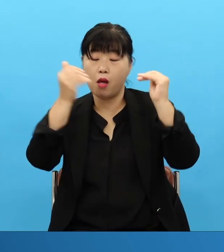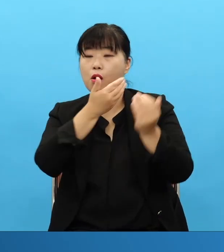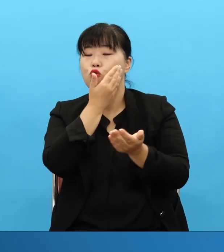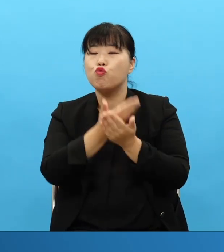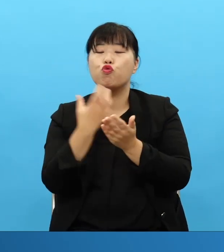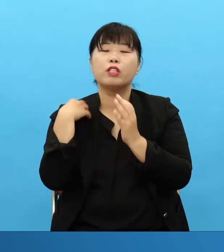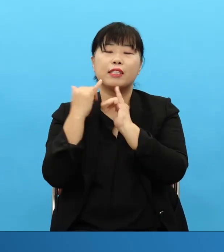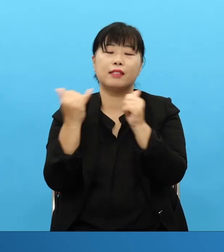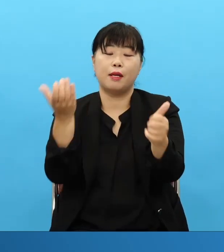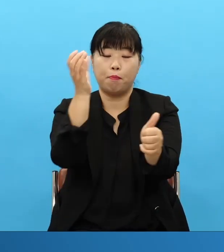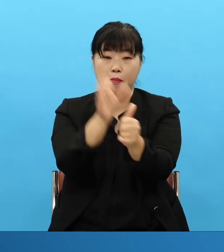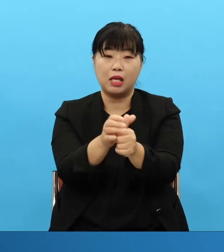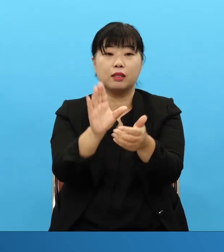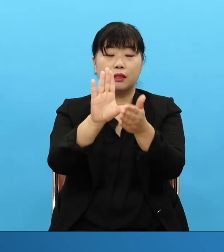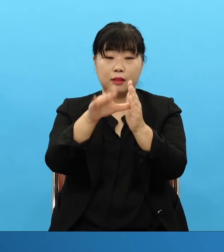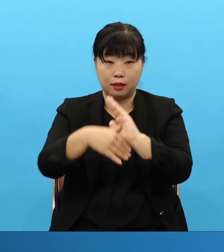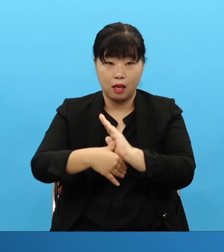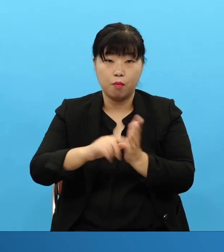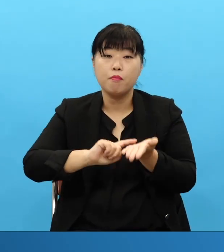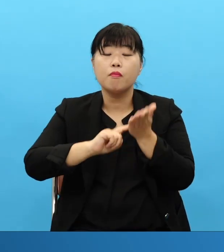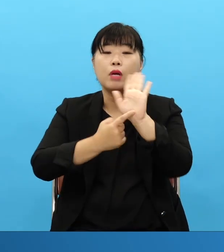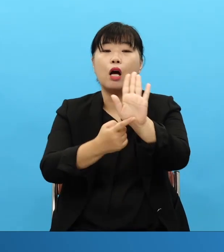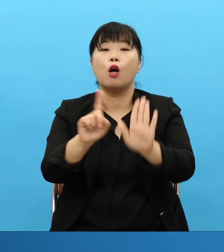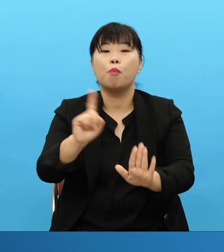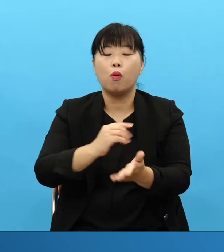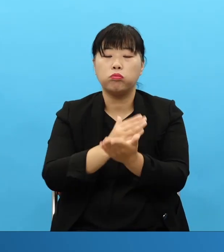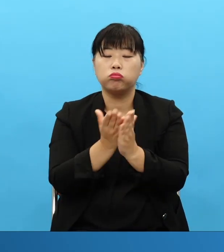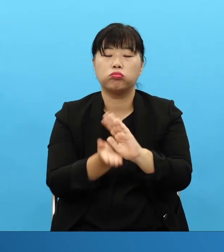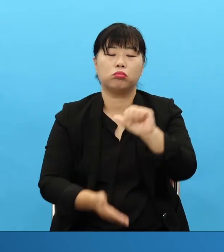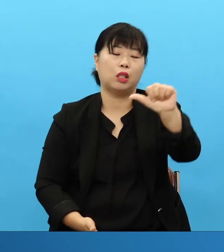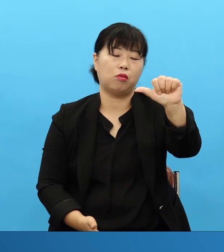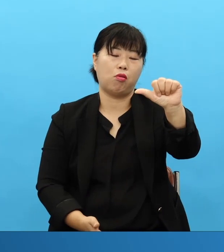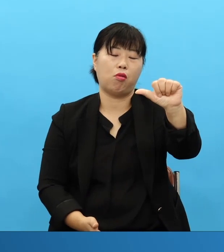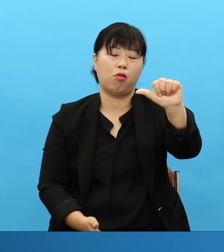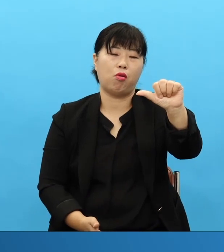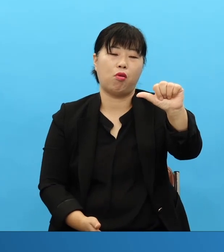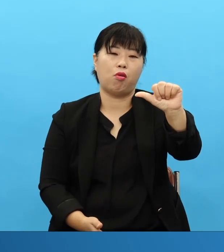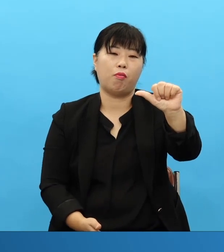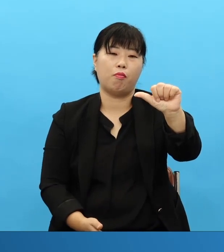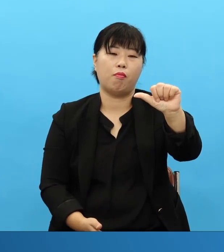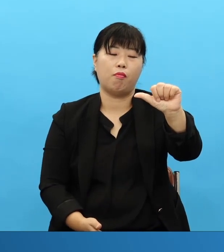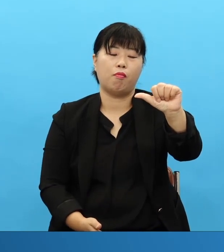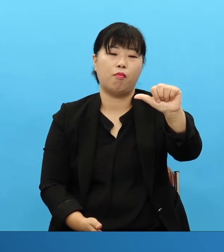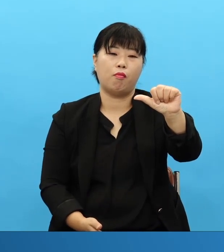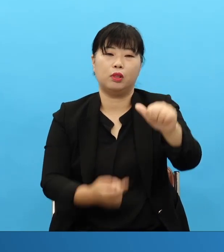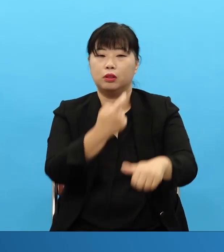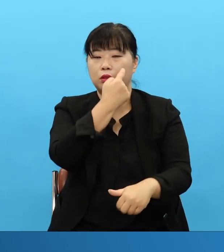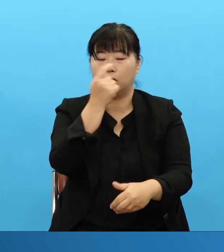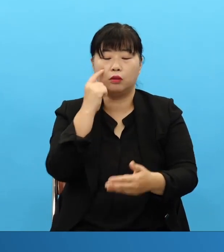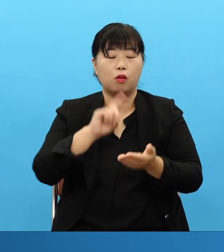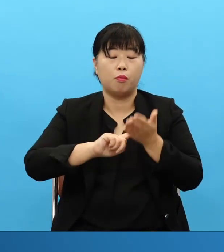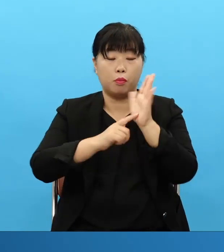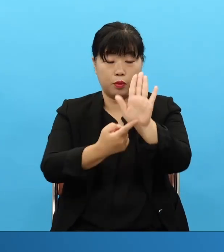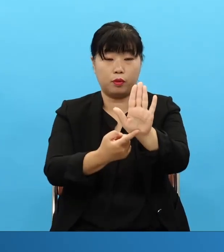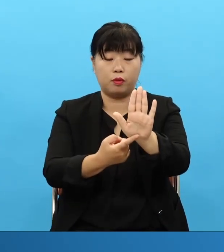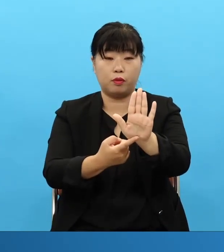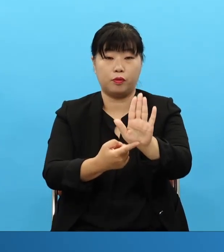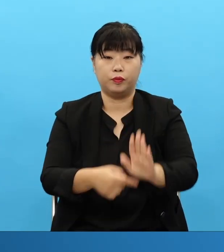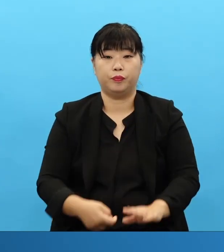happens? 5가지 일이 벌어졌어요. 5 things took place. 렘넌트 7명이 중직자가 되는 순간 가장